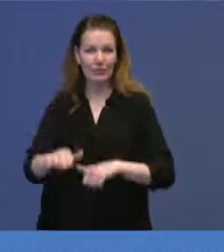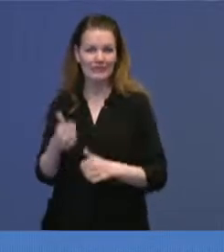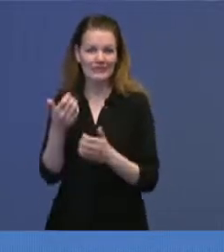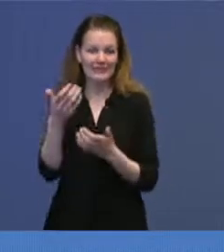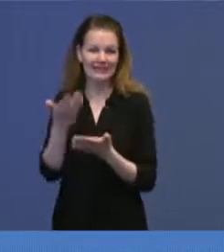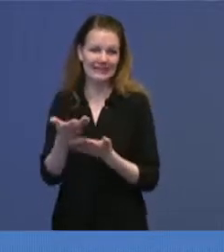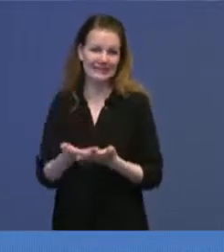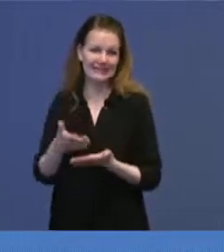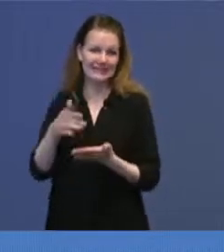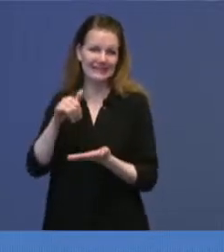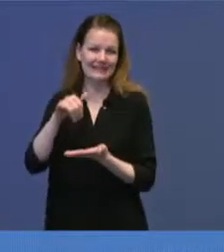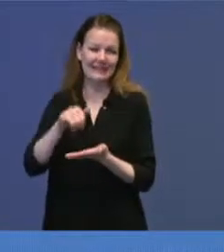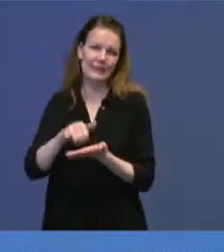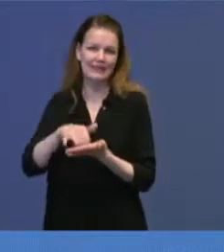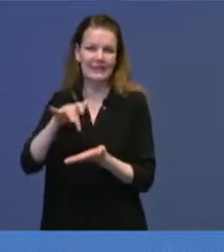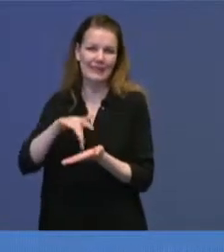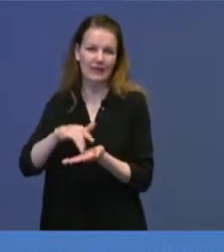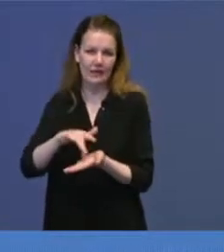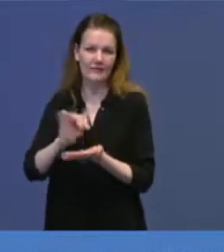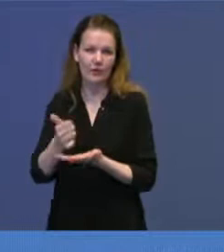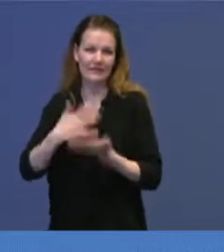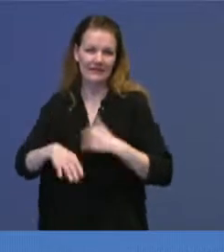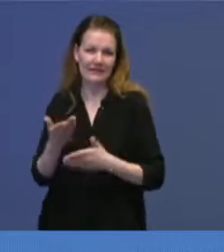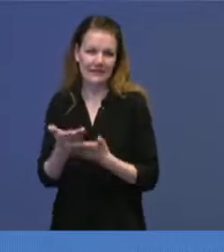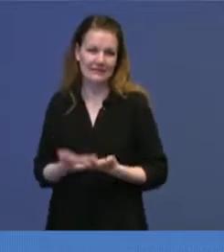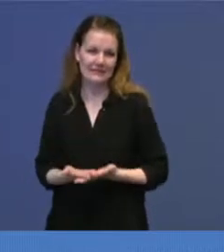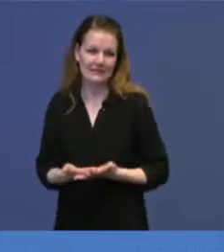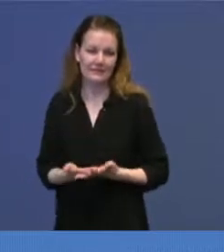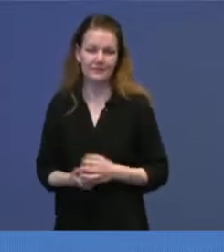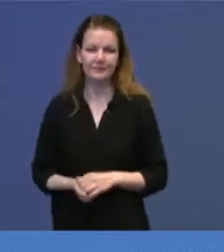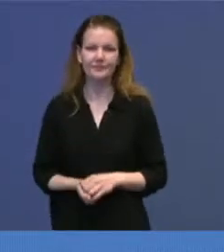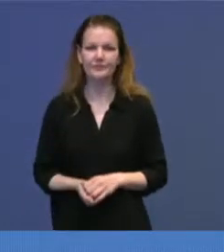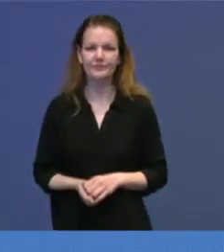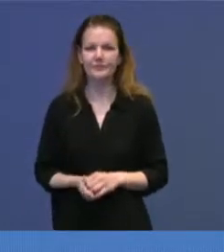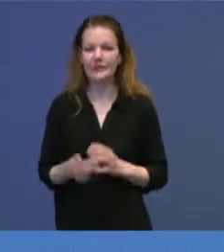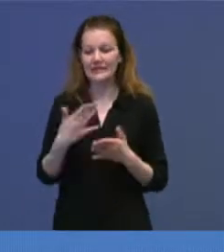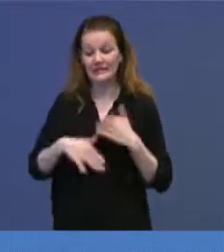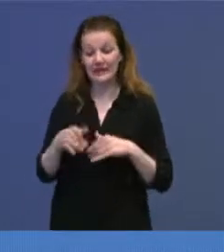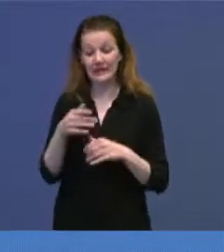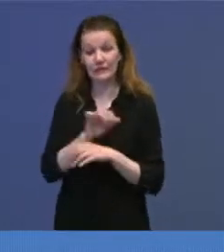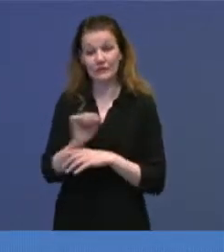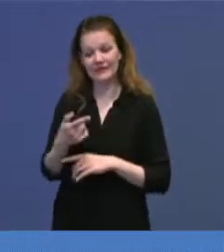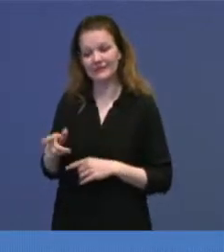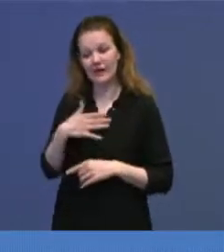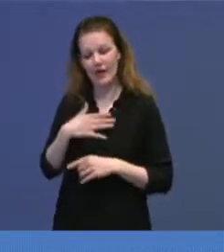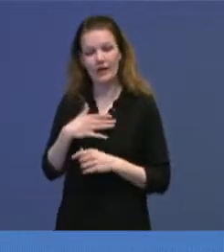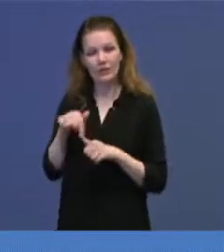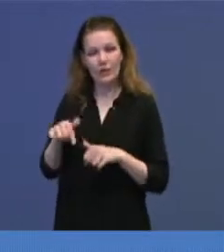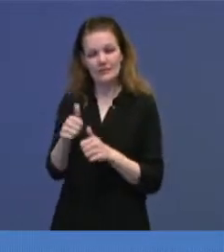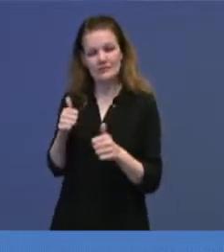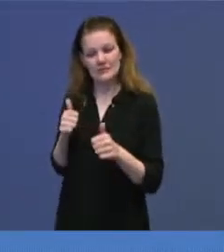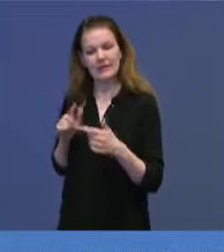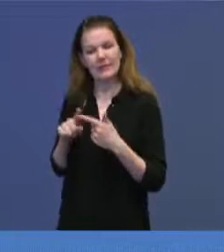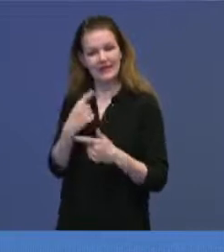frivilligheten. De siste årene har det bygget seg opp et stort etterslep I sivilforsvaret. Regjeringen tar nå inn hele